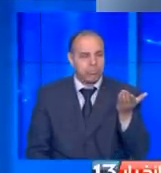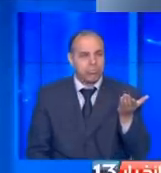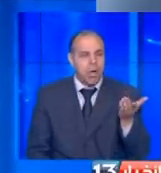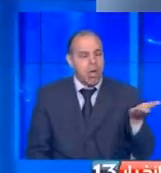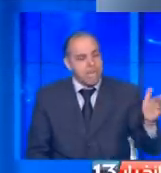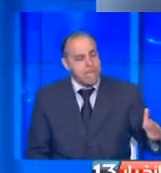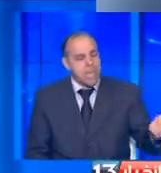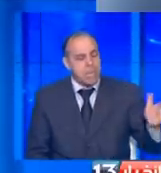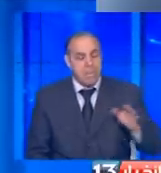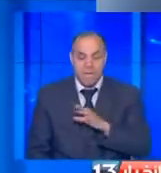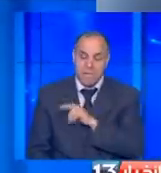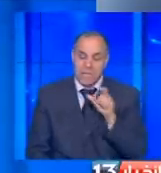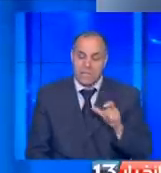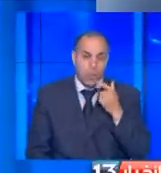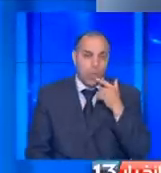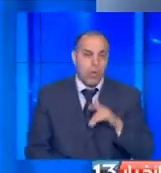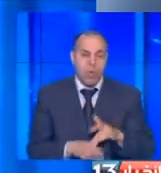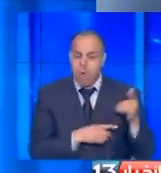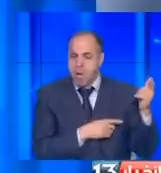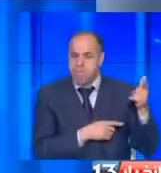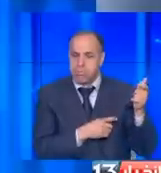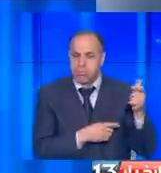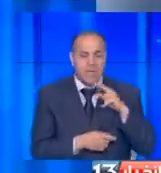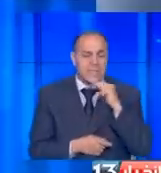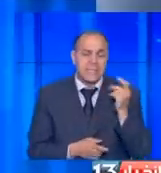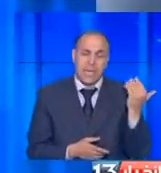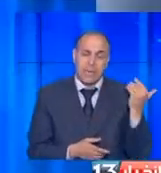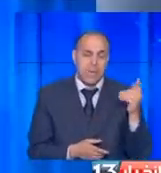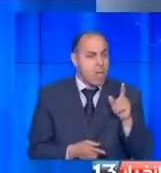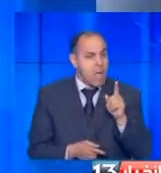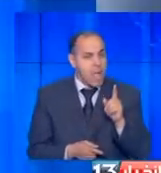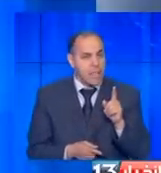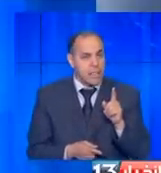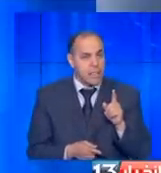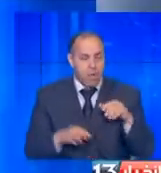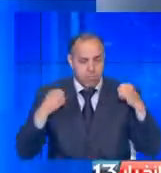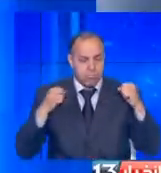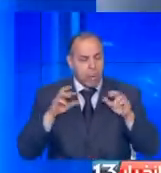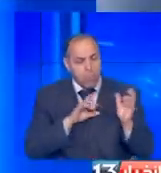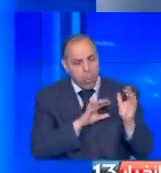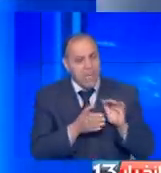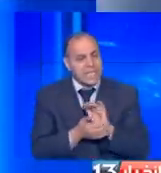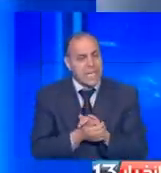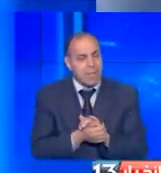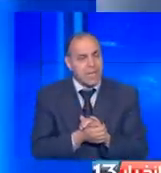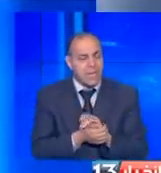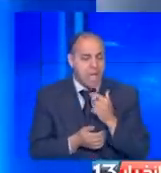حصيلة الشهداء الفلسطينيين الذين سقطوا برصاص المحتل الإسرائيلي خلال المسيرات الشعبية السلمية